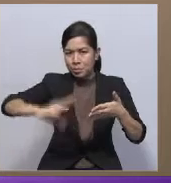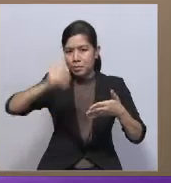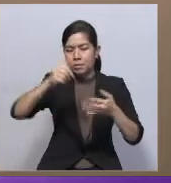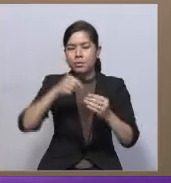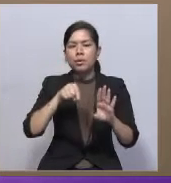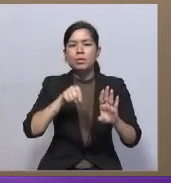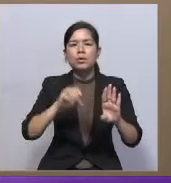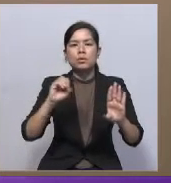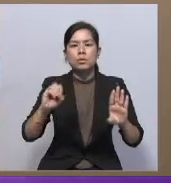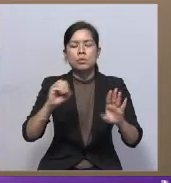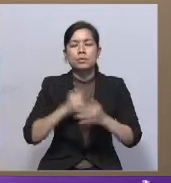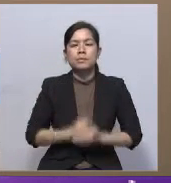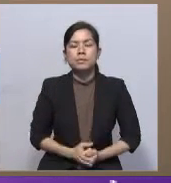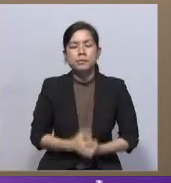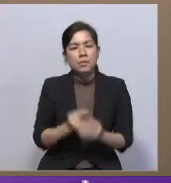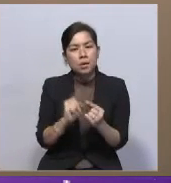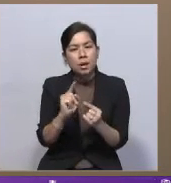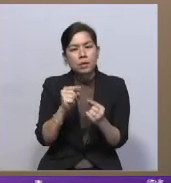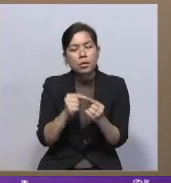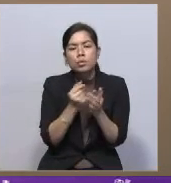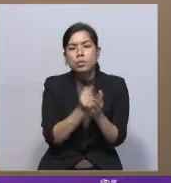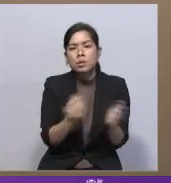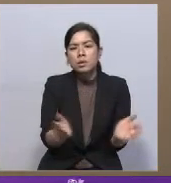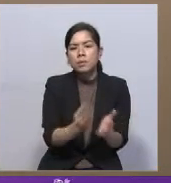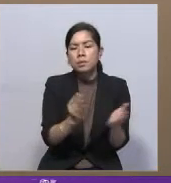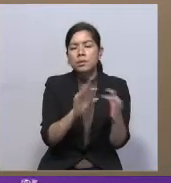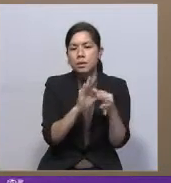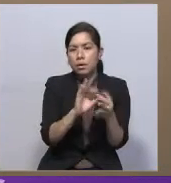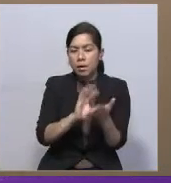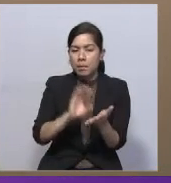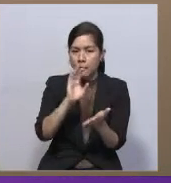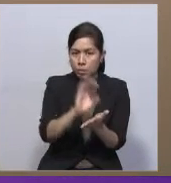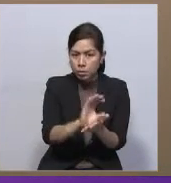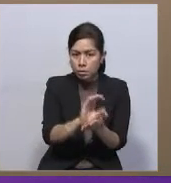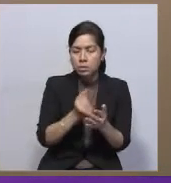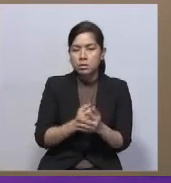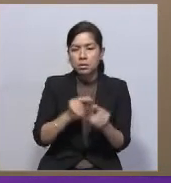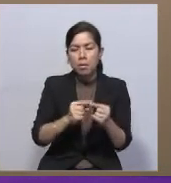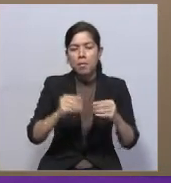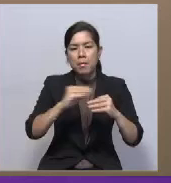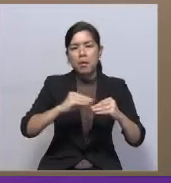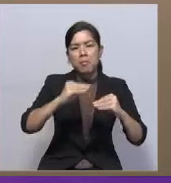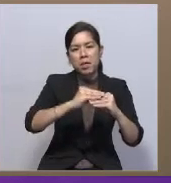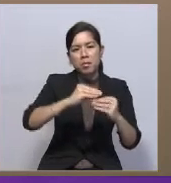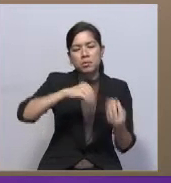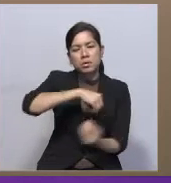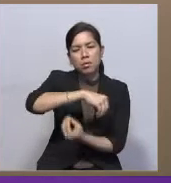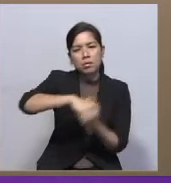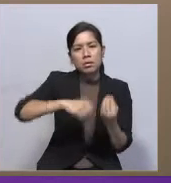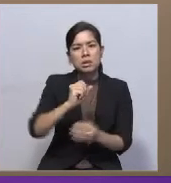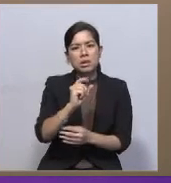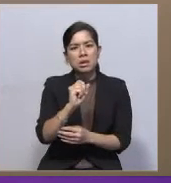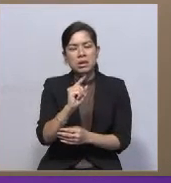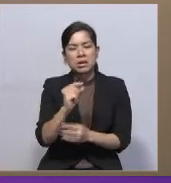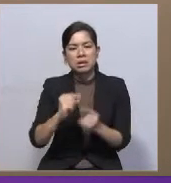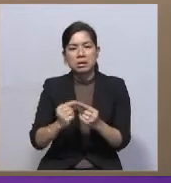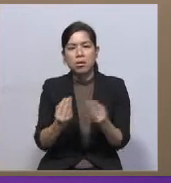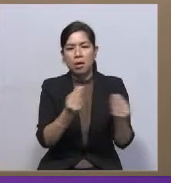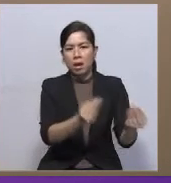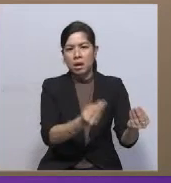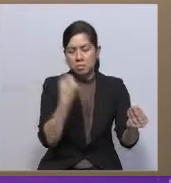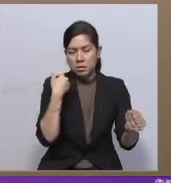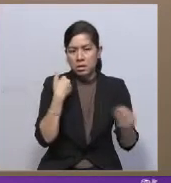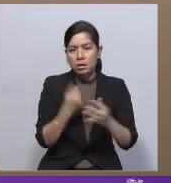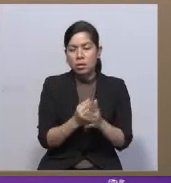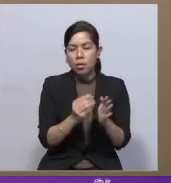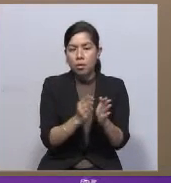รูปธรรมซึ่งนอกจากจะช่วยดึงดูดเม็ดเงินการลงทุนสร้างมูลค่าทางเศรษฐกิจได้อย่างมหาศาลแล้วผลความส